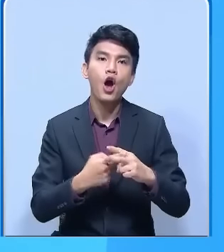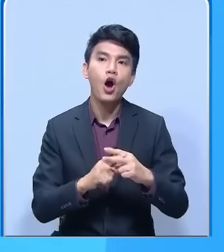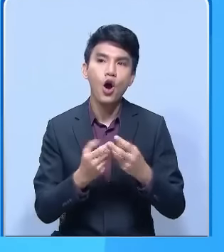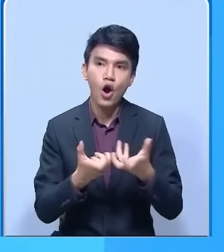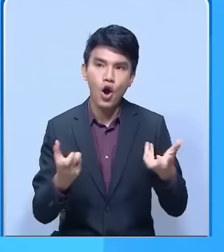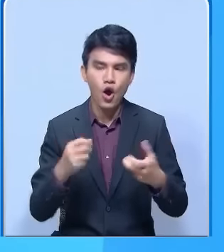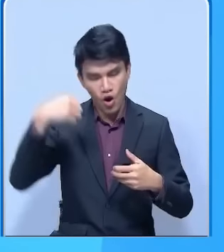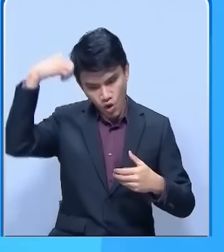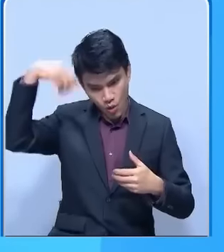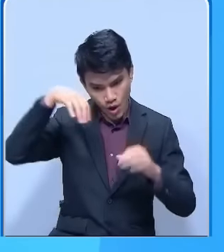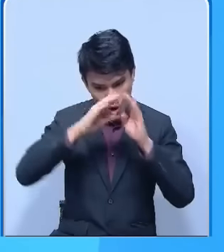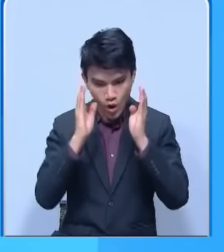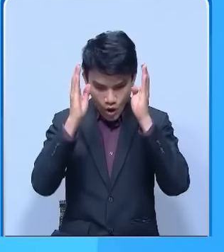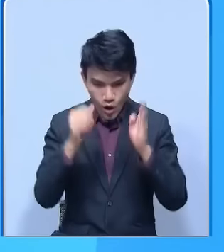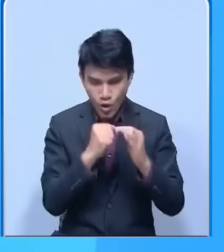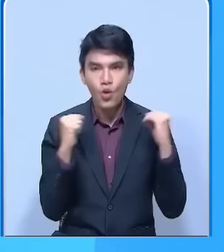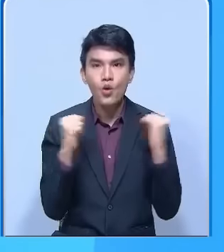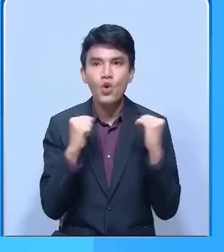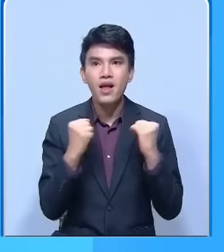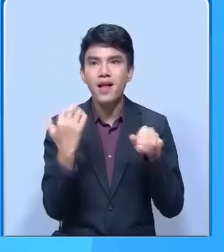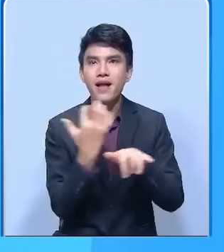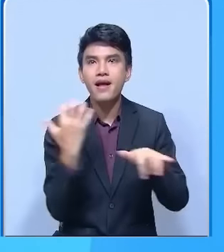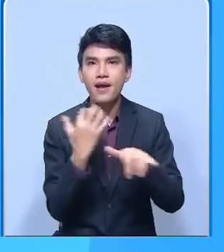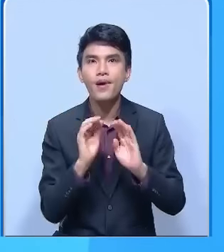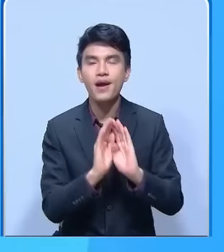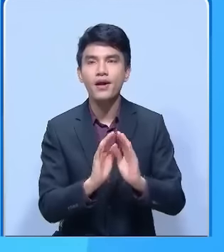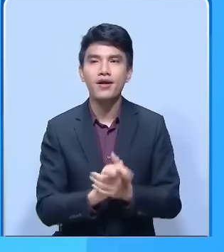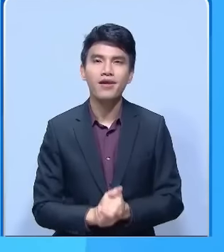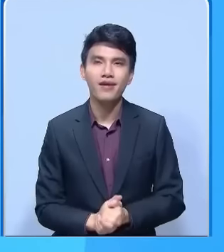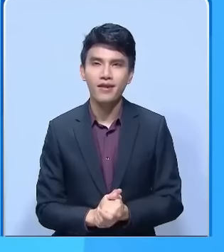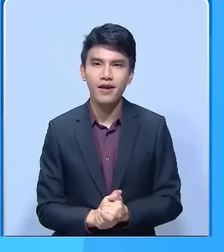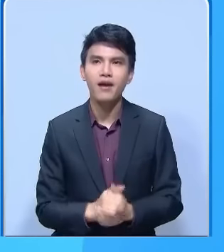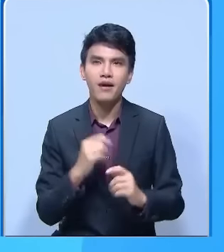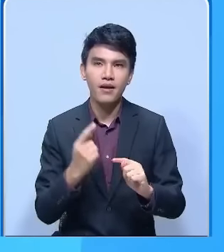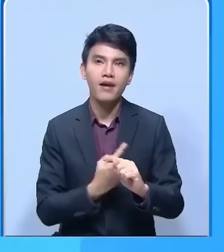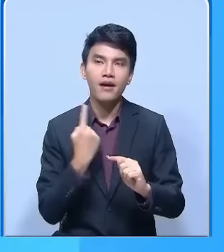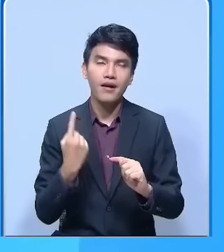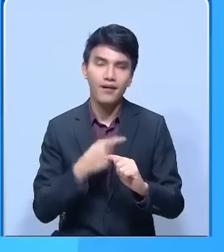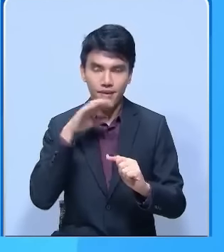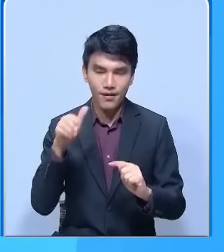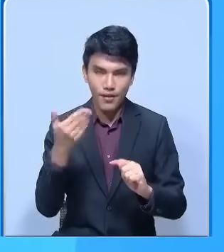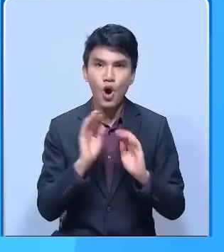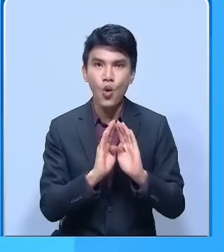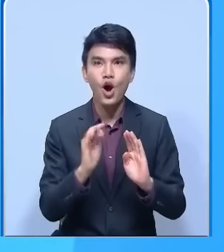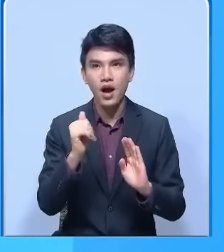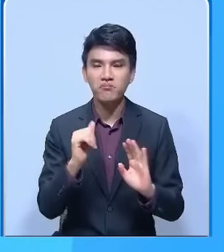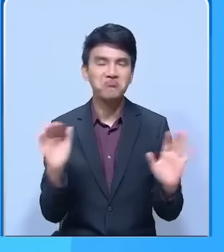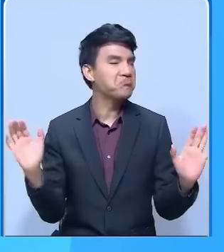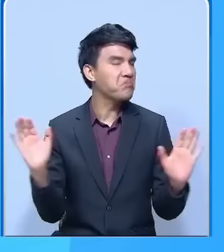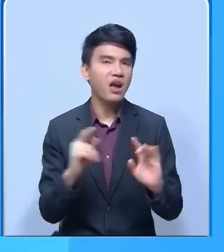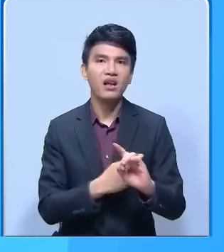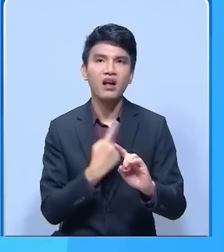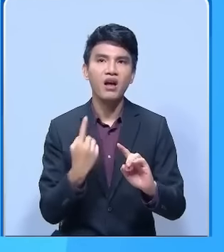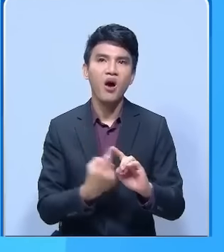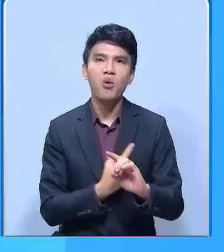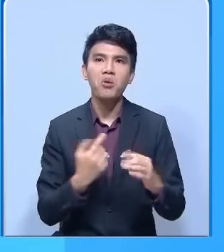ก็เอาตู้เย็นบ้างเอาทีวีมาวางอย่างที่ของเขาอะบอกงั้นเช่าไหมล่ะพี่เช่าไปเลยพี่จะได้วางเต็มที ่ ก็ไม่เช่าแต่ยังมาวางบ้านคน